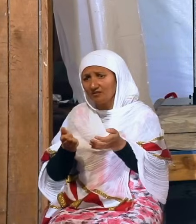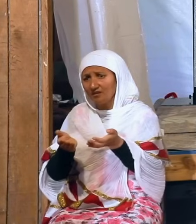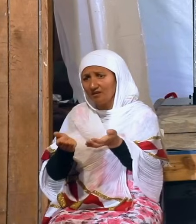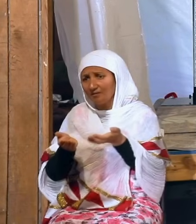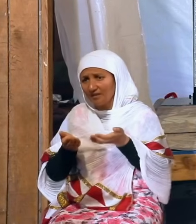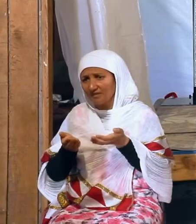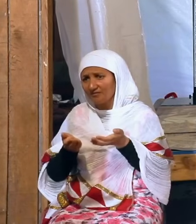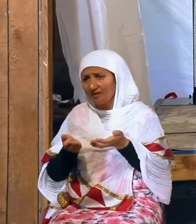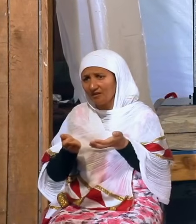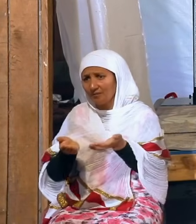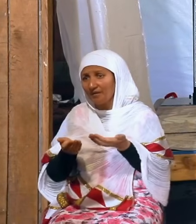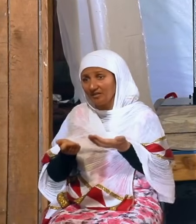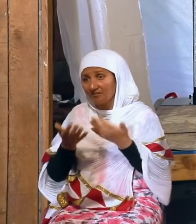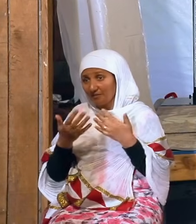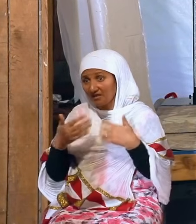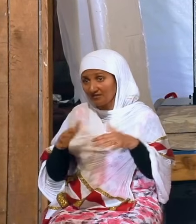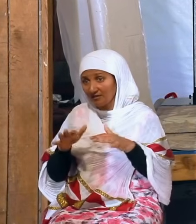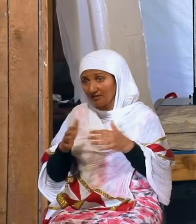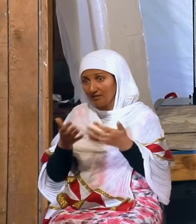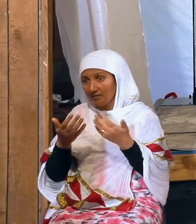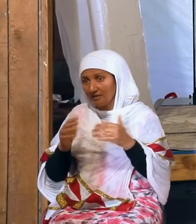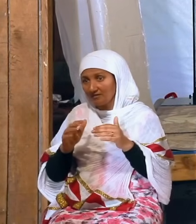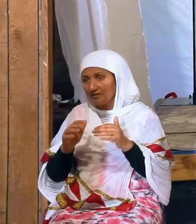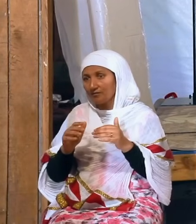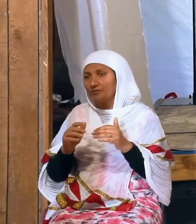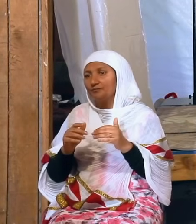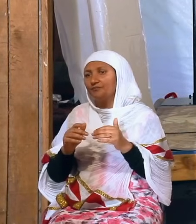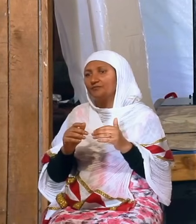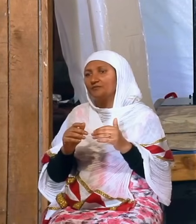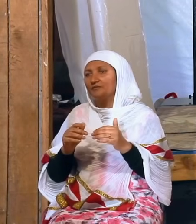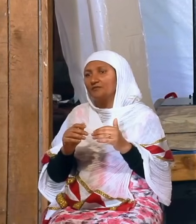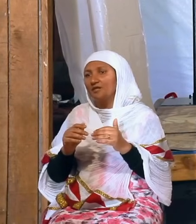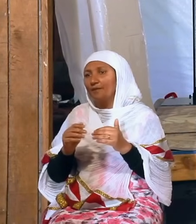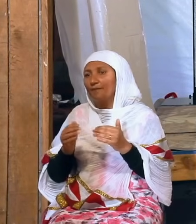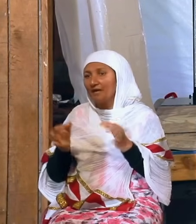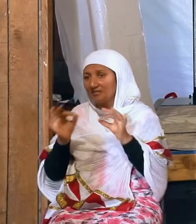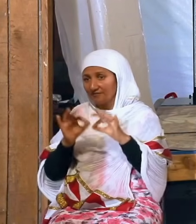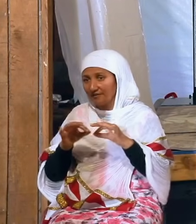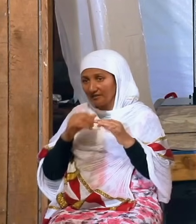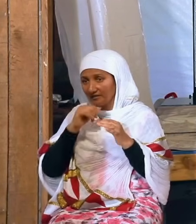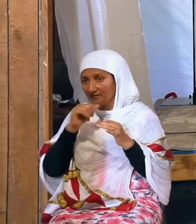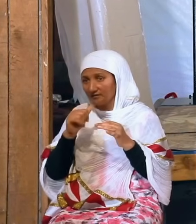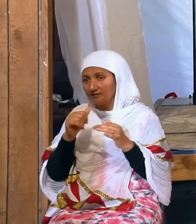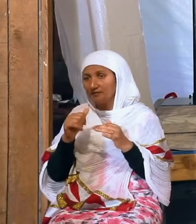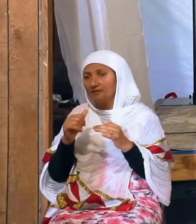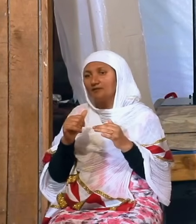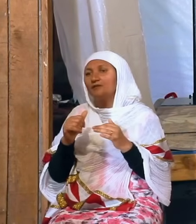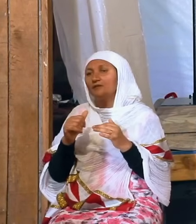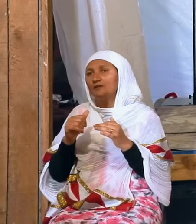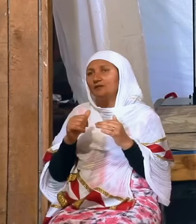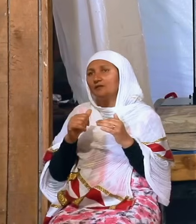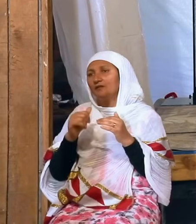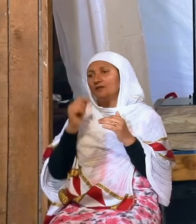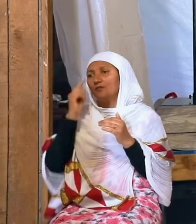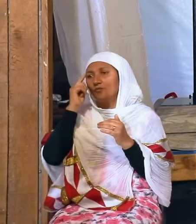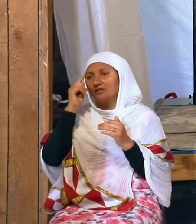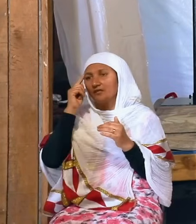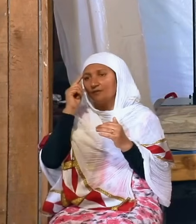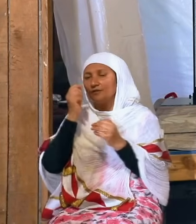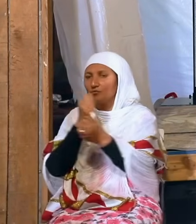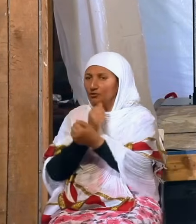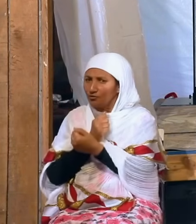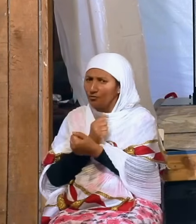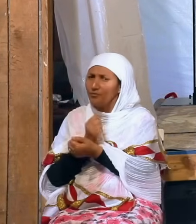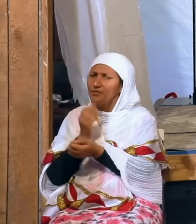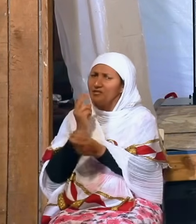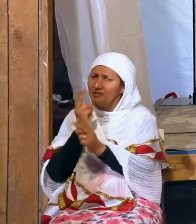ይችላል። ይሄ ልግዛው ወይ ምን ታያለሽ ምን ትላለህ ብለን ብናሳትፈውና ኦ በቃ ሐሳብህን ወድጄዋለሁ ልክ